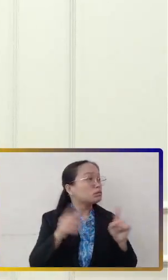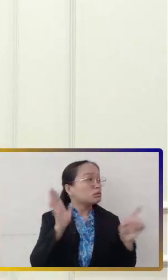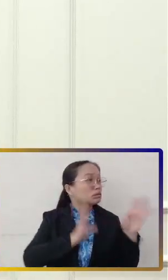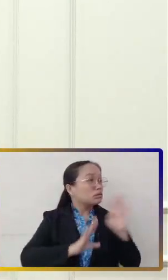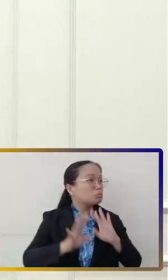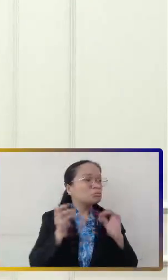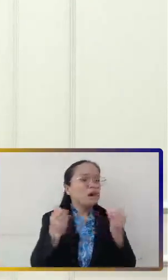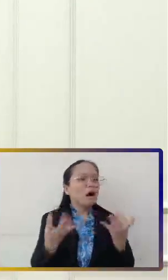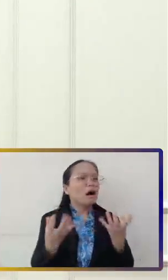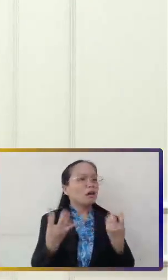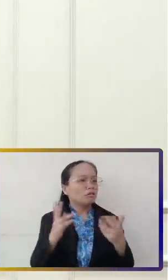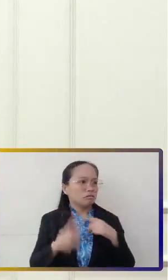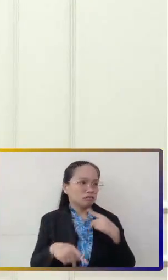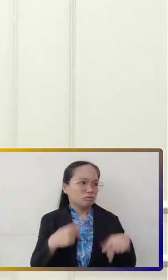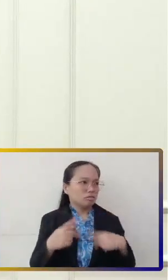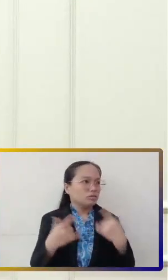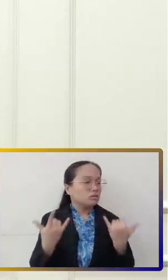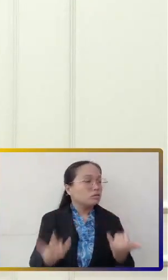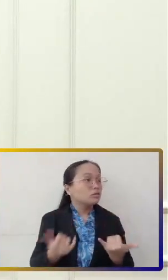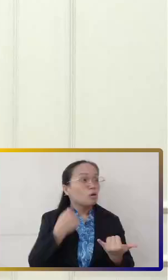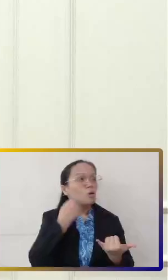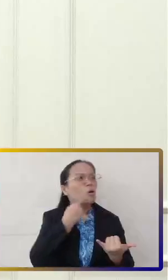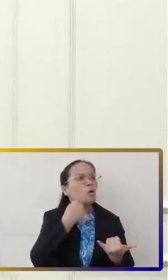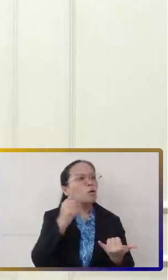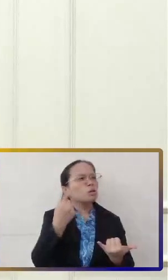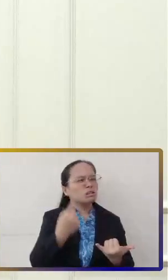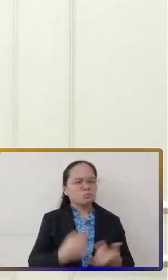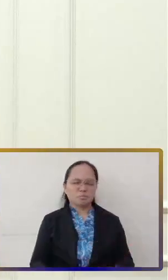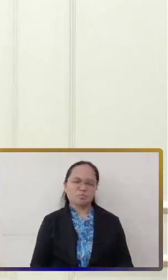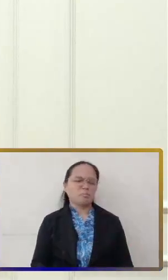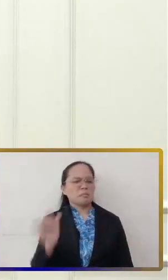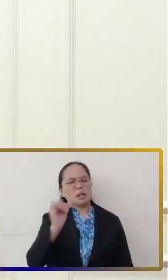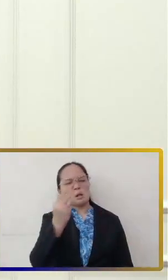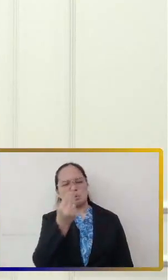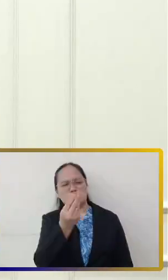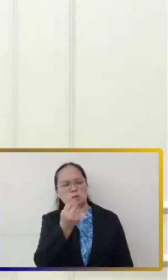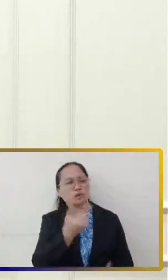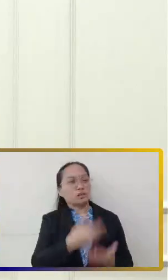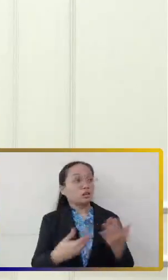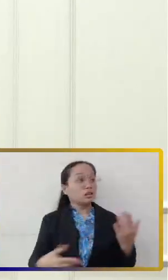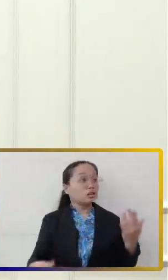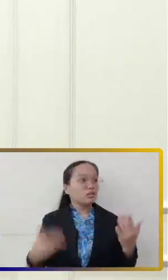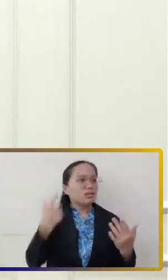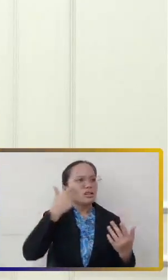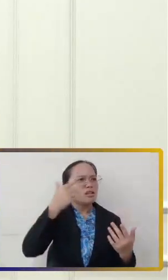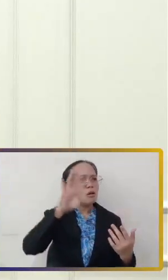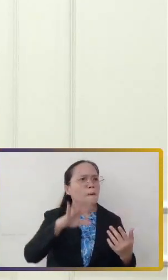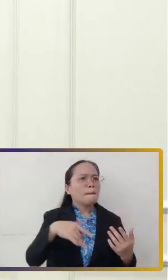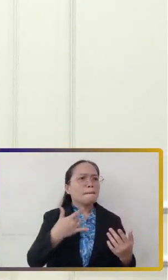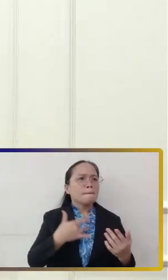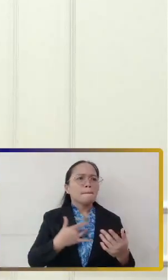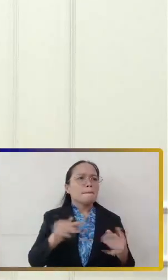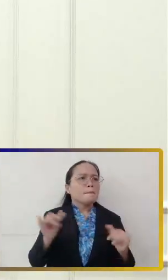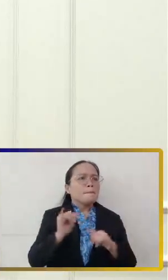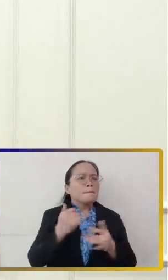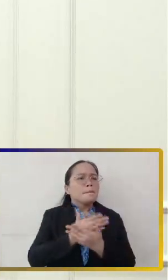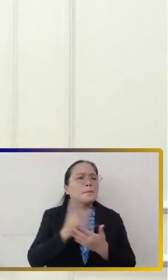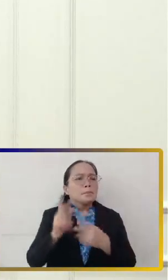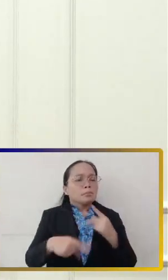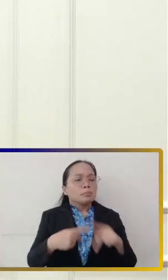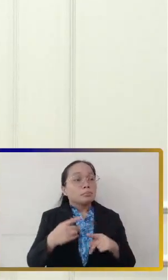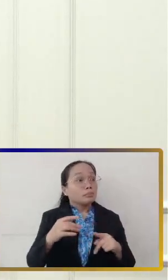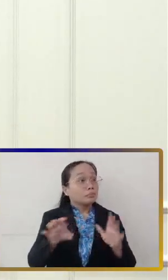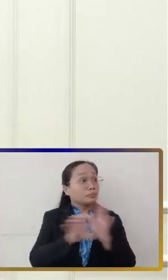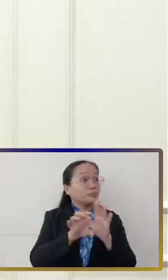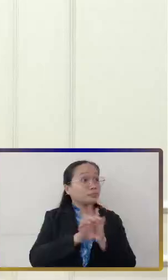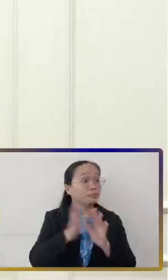ngayon na kunting bagay lang patungkol sa Diyos, grabe na ang pasasalamat. Let me tell you something.